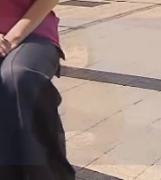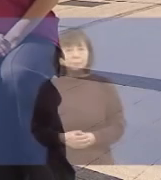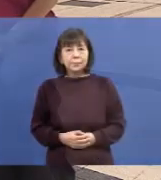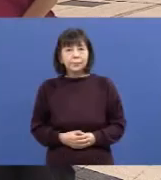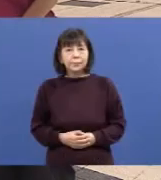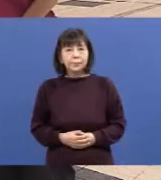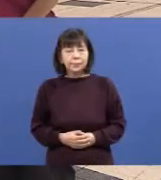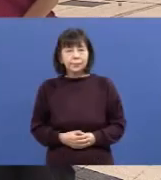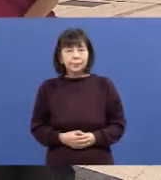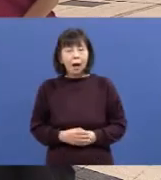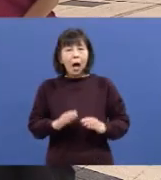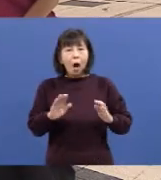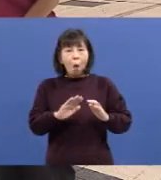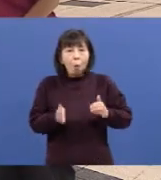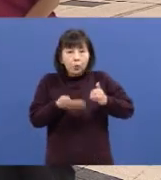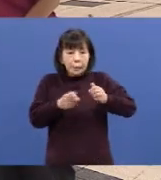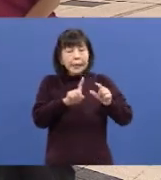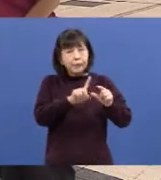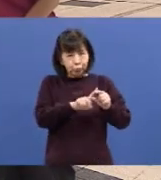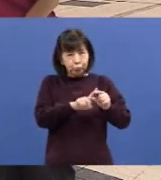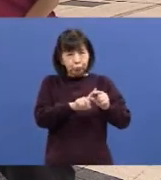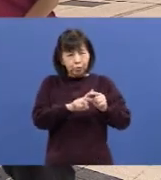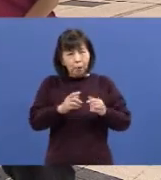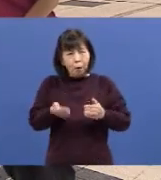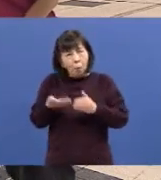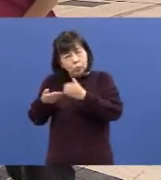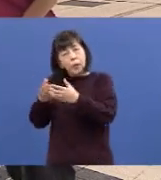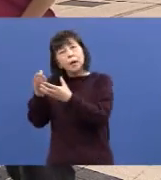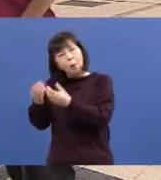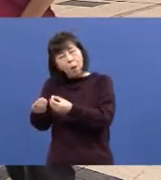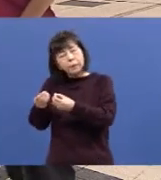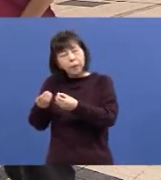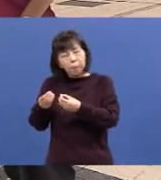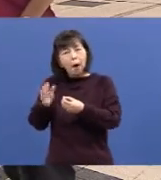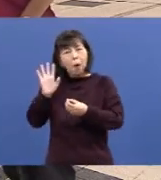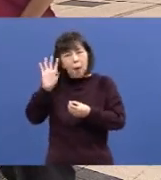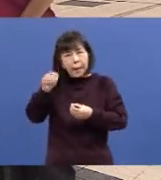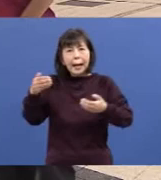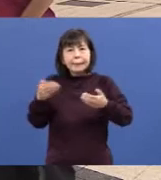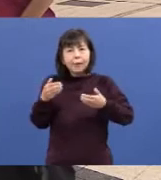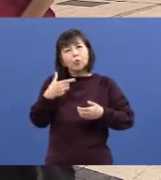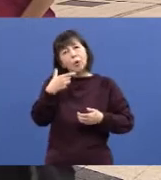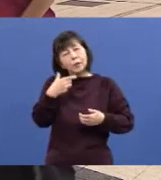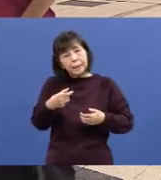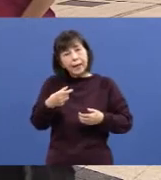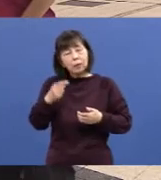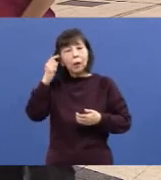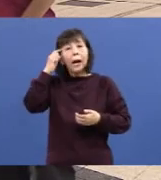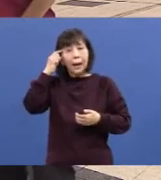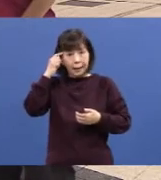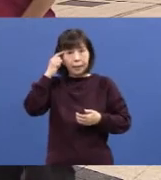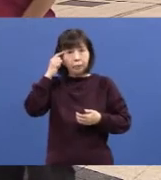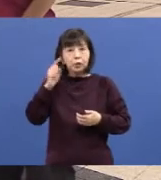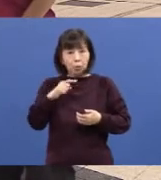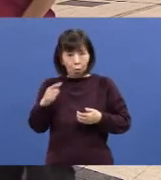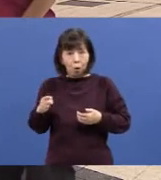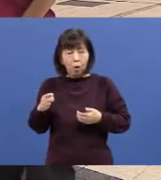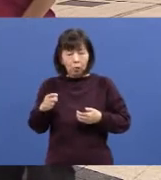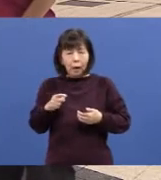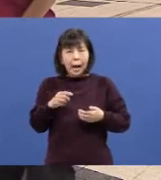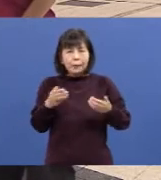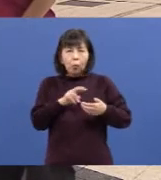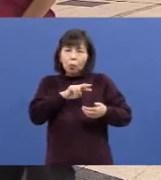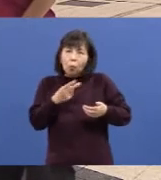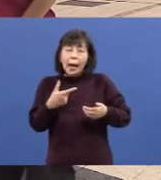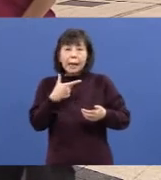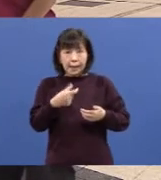では子育て中の女性や子育てが一度落ち着いてこれから働いてみようと考えている女性、また転職を考